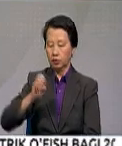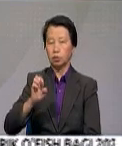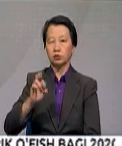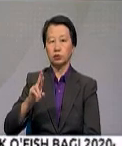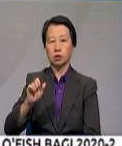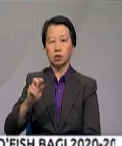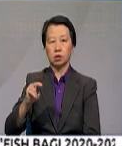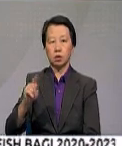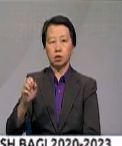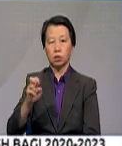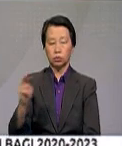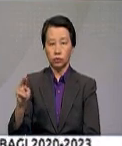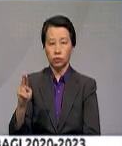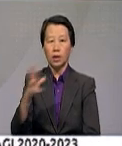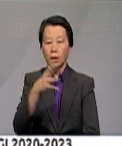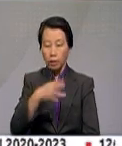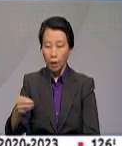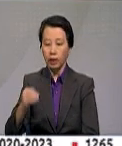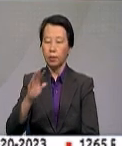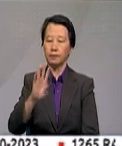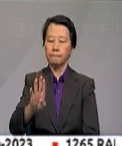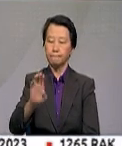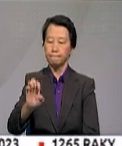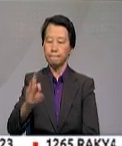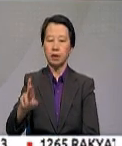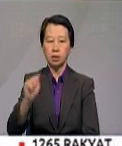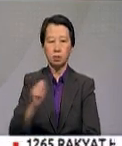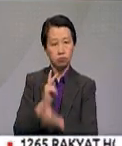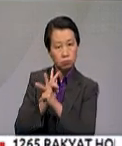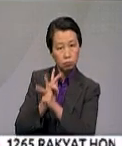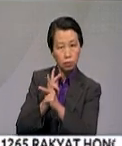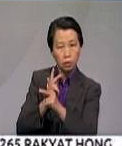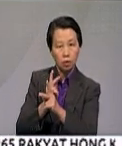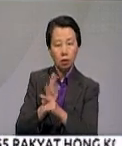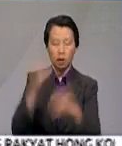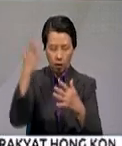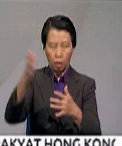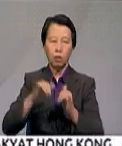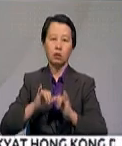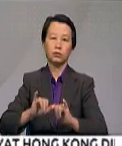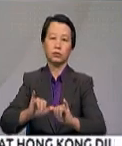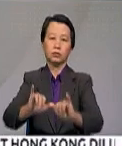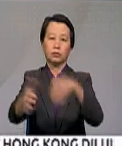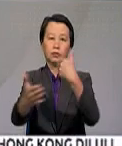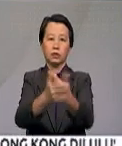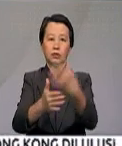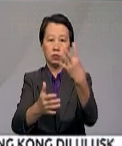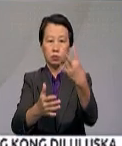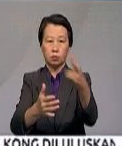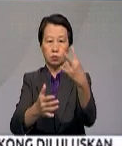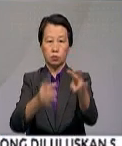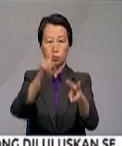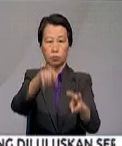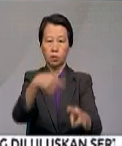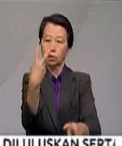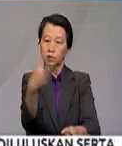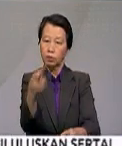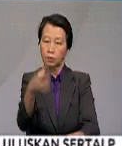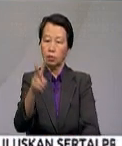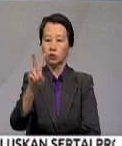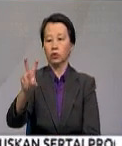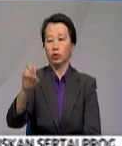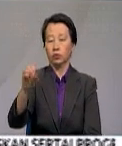bahagian daerah Berer. Dan amaran ini dijangkakan berterusan sehingga 17